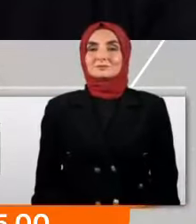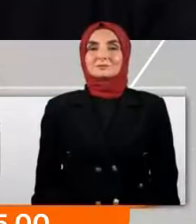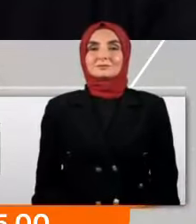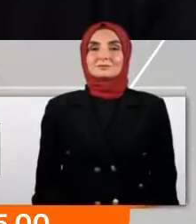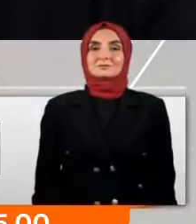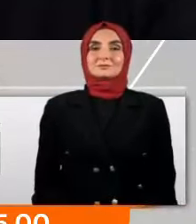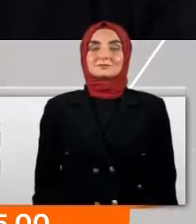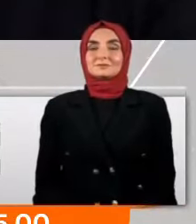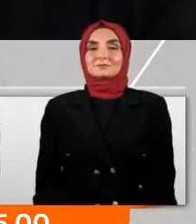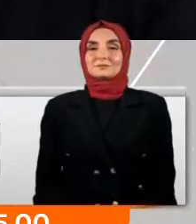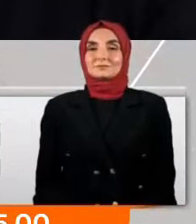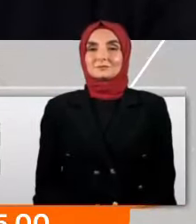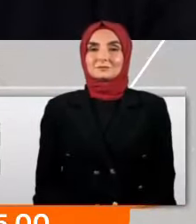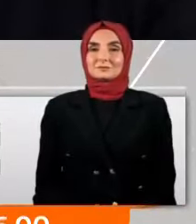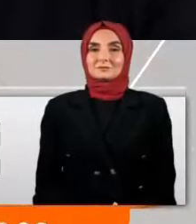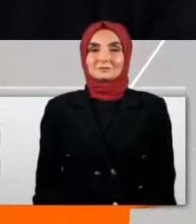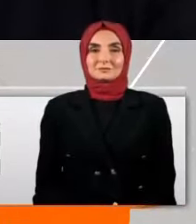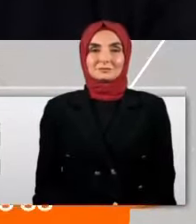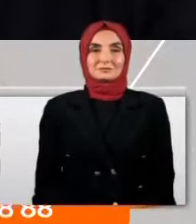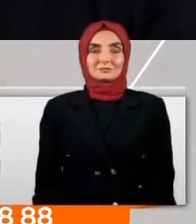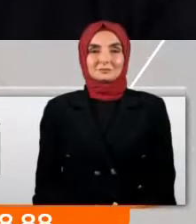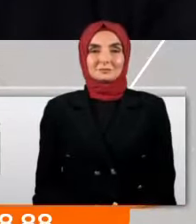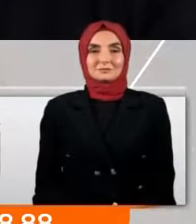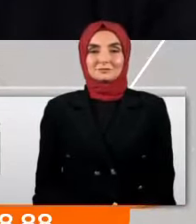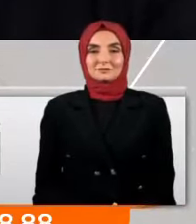uygun terletmeyecek şekilde veya üşütmeyecek şekilde uygun giysiler giymeliyiz. Mevsime göre bol miktarda